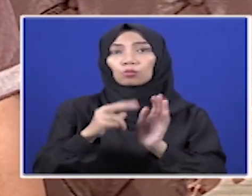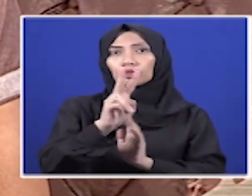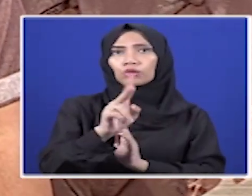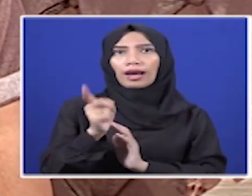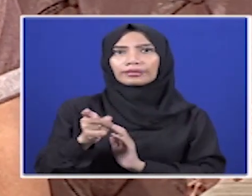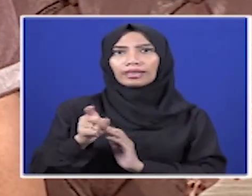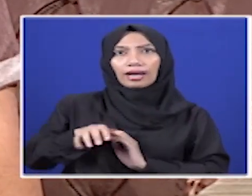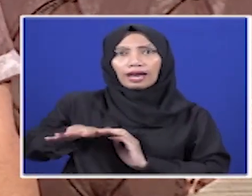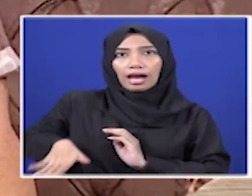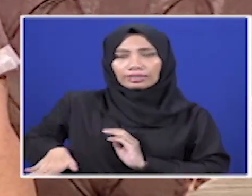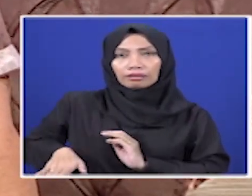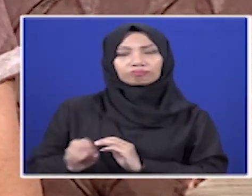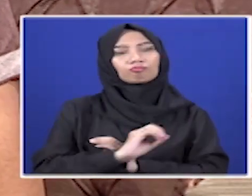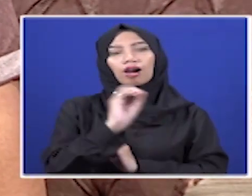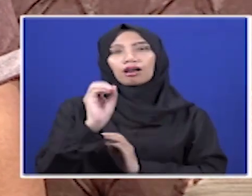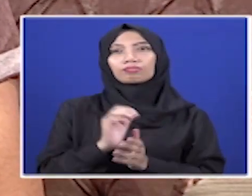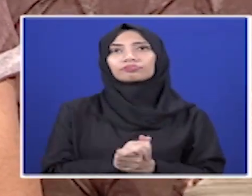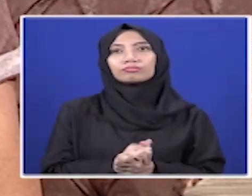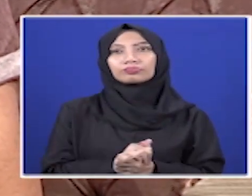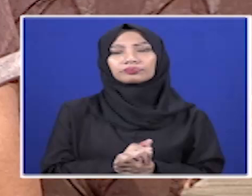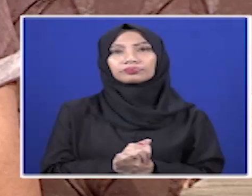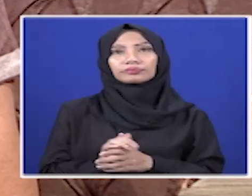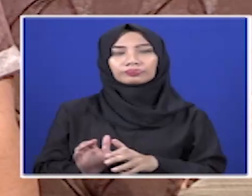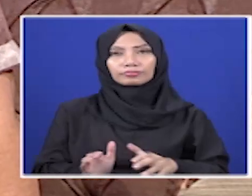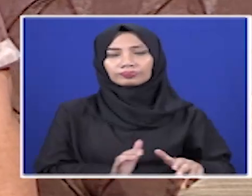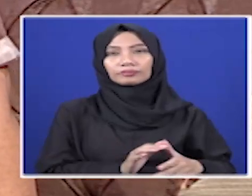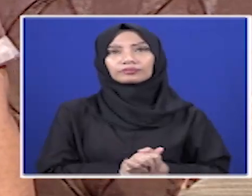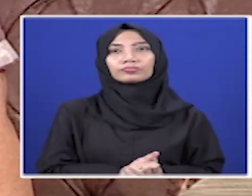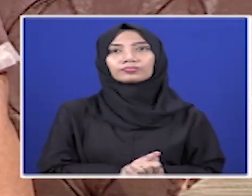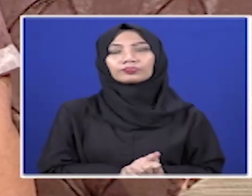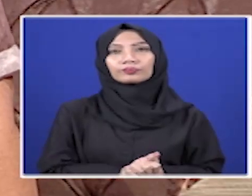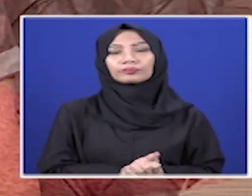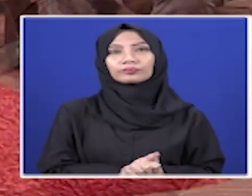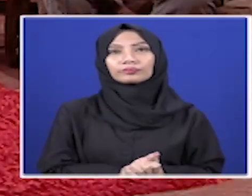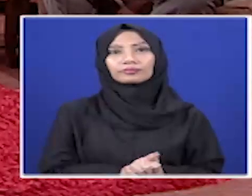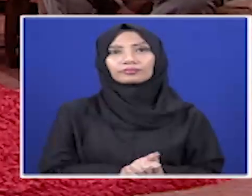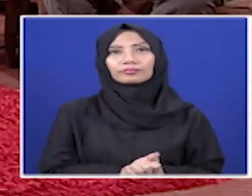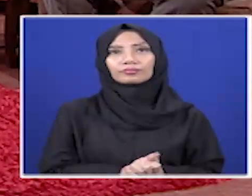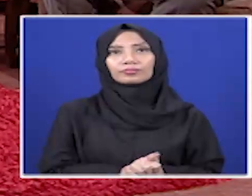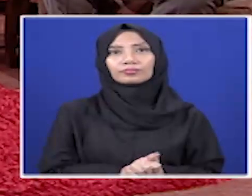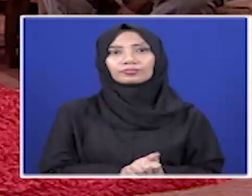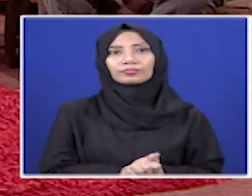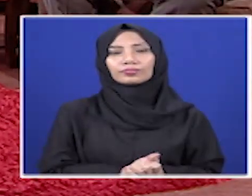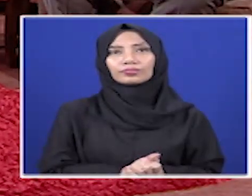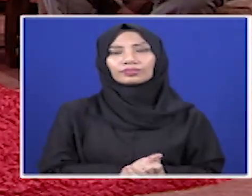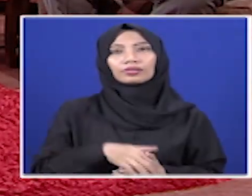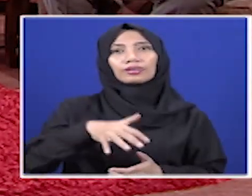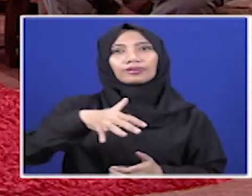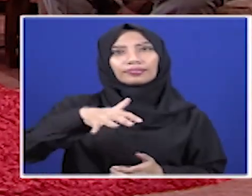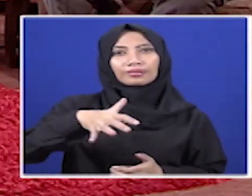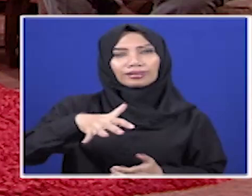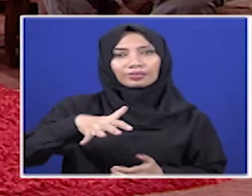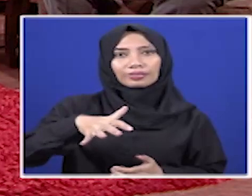kalau tadi dari omongannya pak ustad kira-kira kira-kira Mbak masih bisa untuk membuka hati lagi dengan